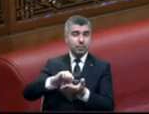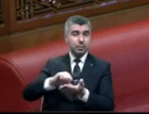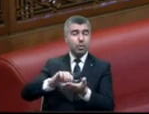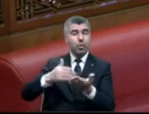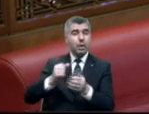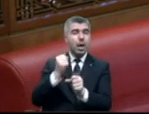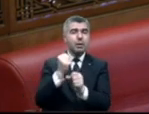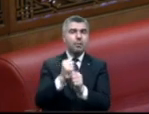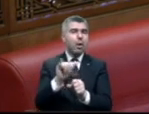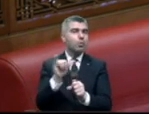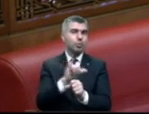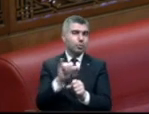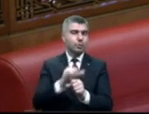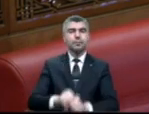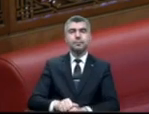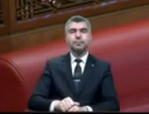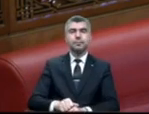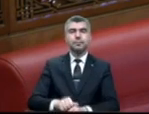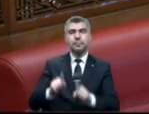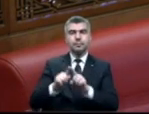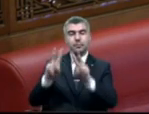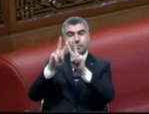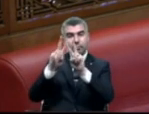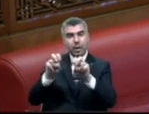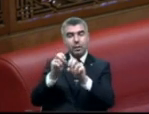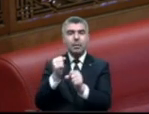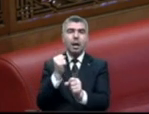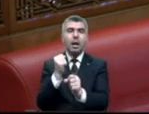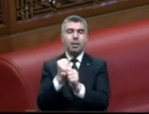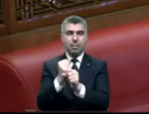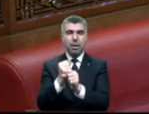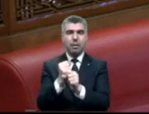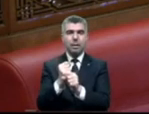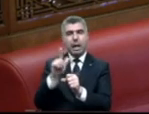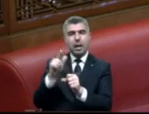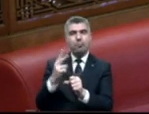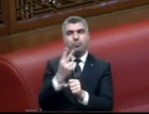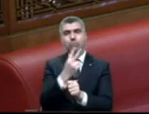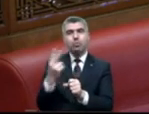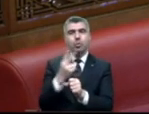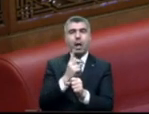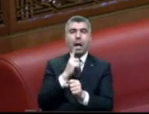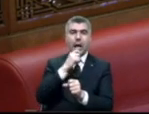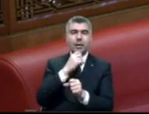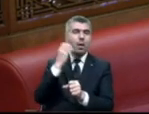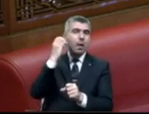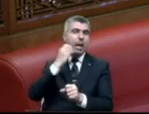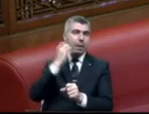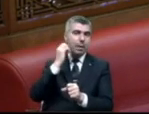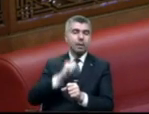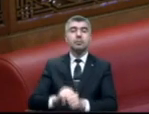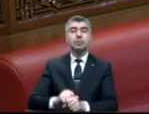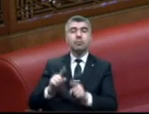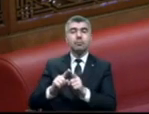تتجلى مهامهما في التنقيب عن فرص الشغل المتاحة بسوقي العمل القطري والإماراتي، وكذا